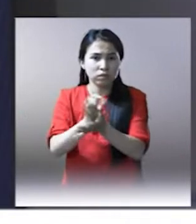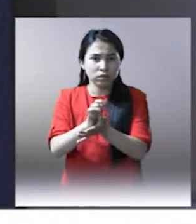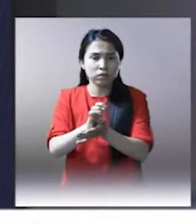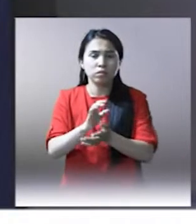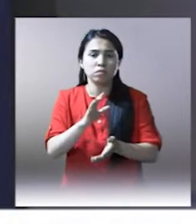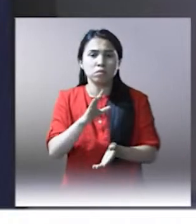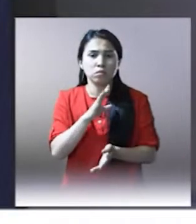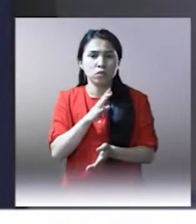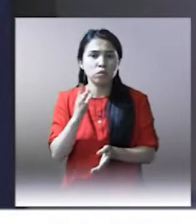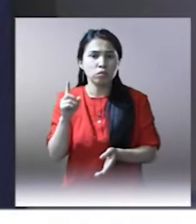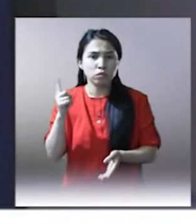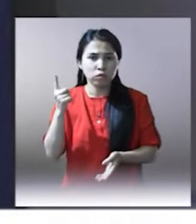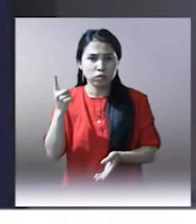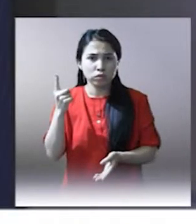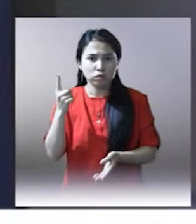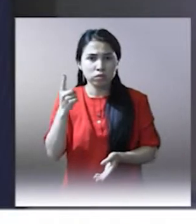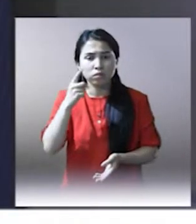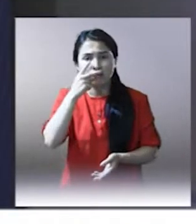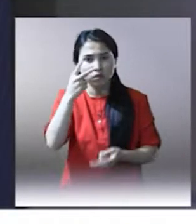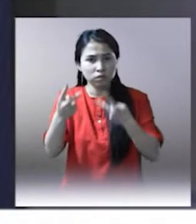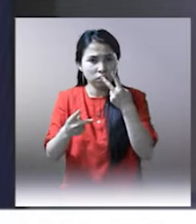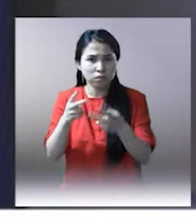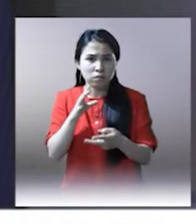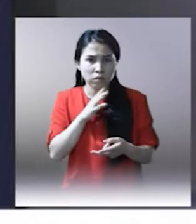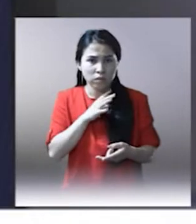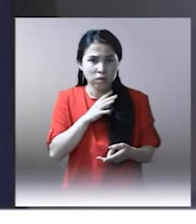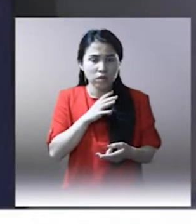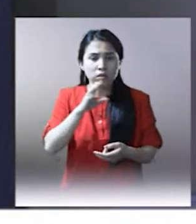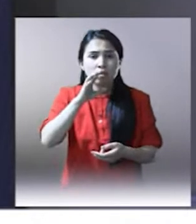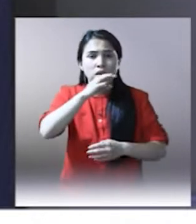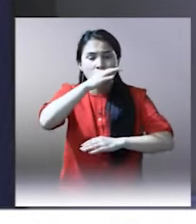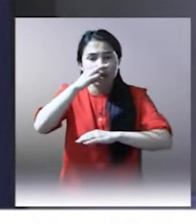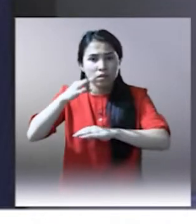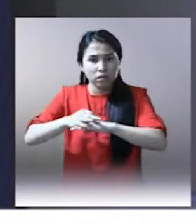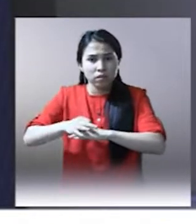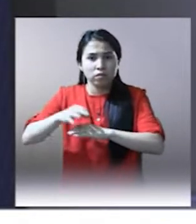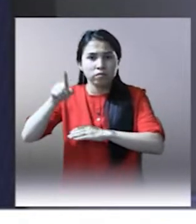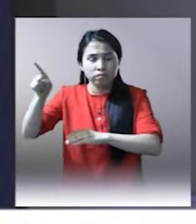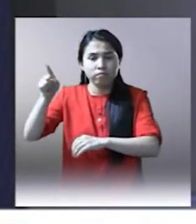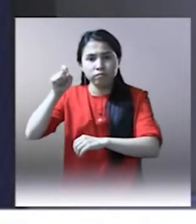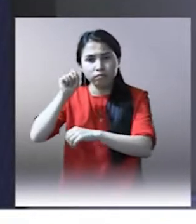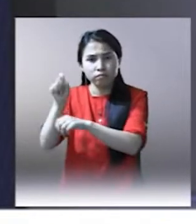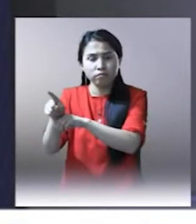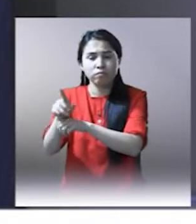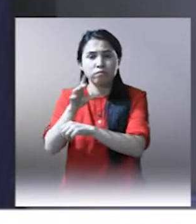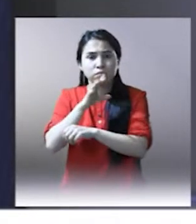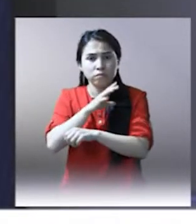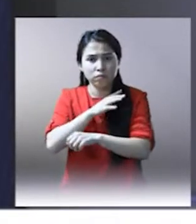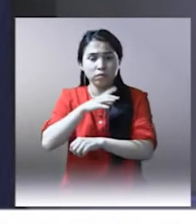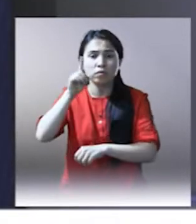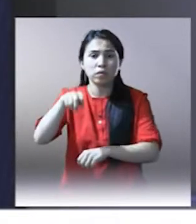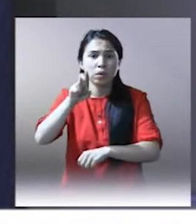жатқаны мәлім болды. Сондай-ақ Сәрсенбай жауапкершілігі шектеулі серіктестігіне қарасты Байзақ Батыр